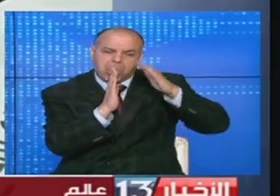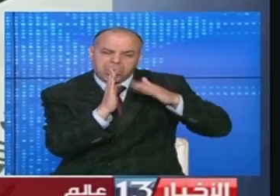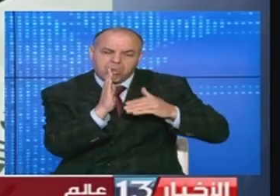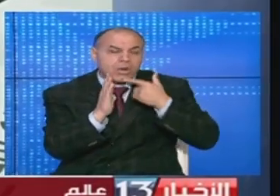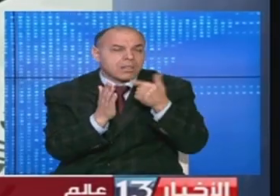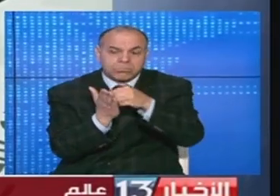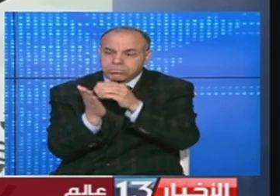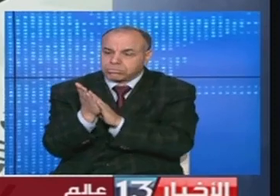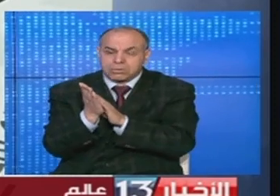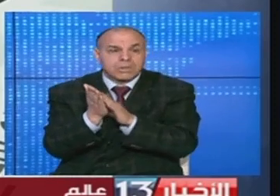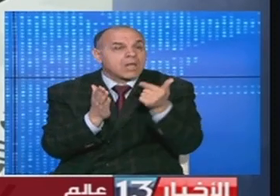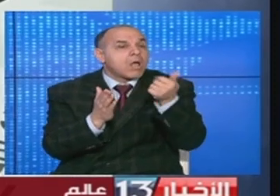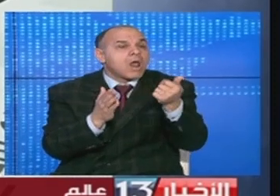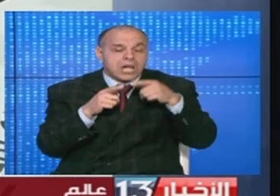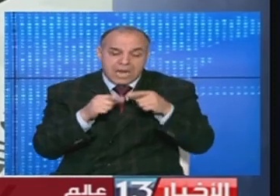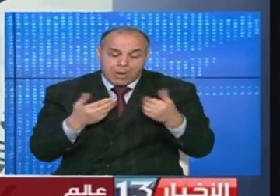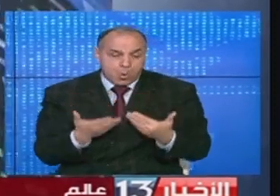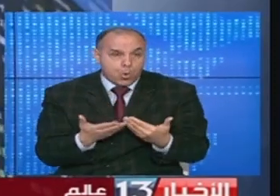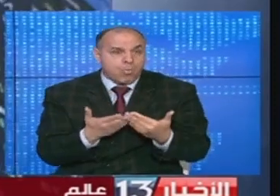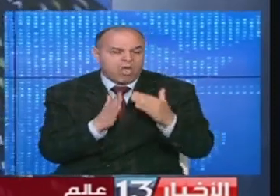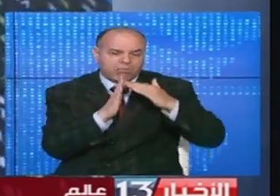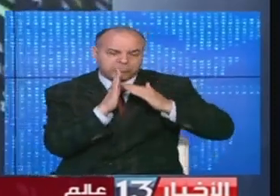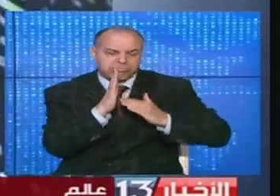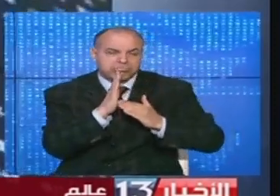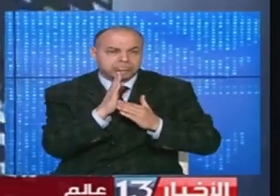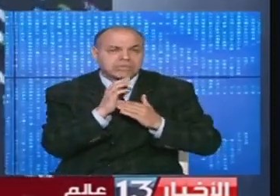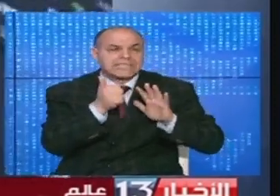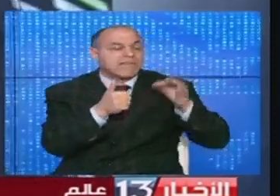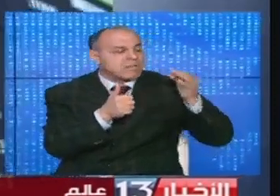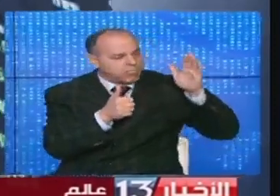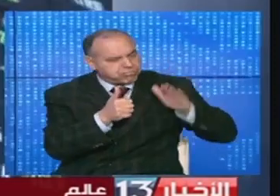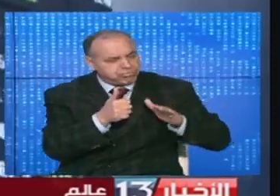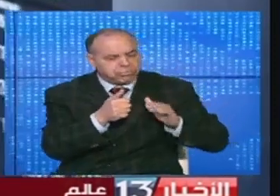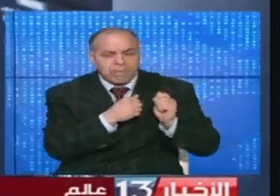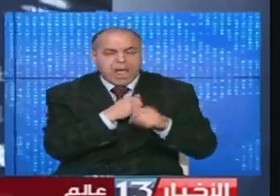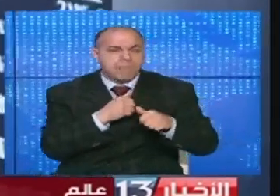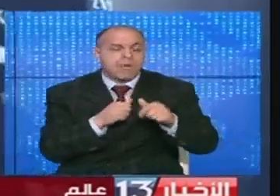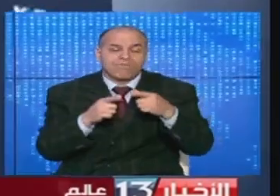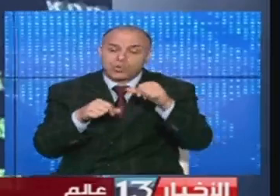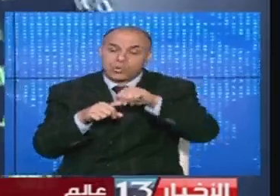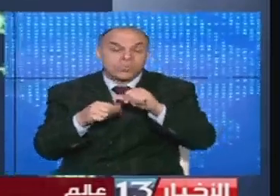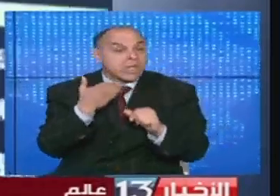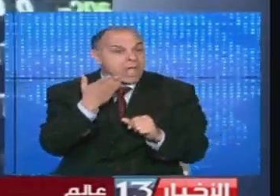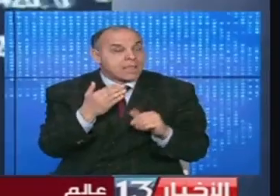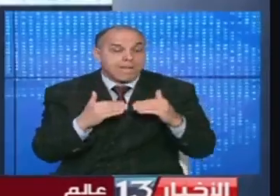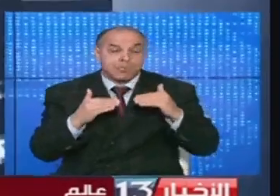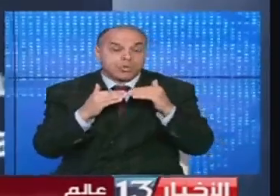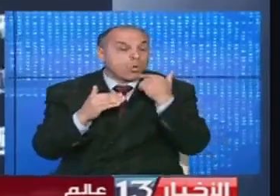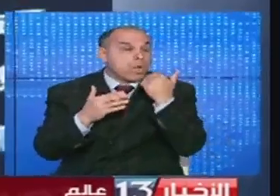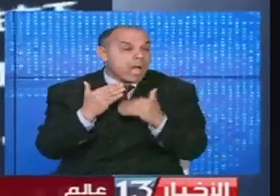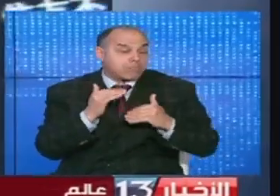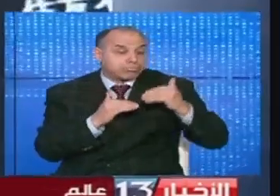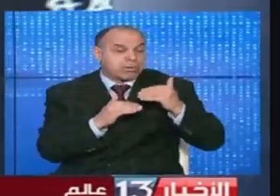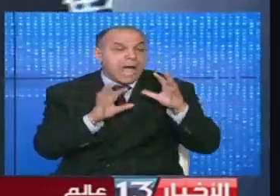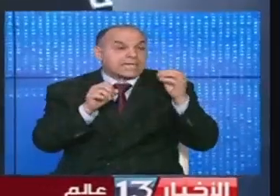سجل مؤشر نيكاي الرئيسي في اليابان اليوم هبوطا باكثر من سته بالمائه في بدايه عام الفيتو وهو ادنى مستوى له في ما يزيد